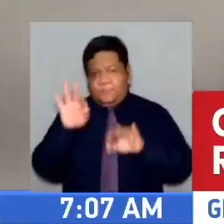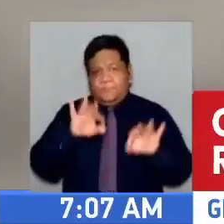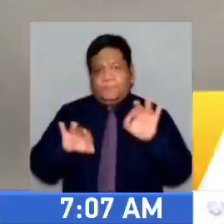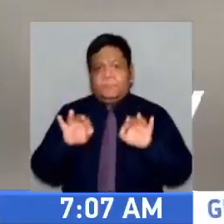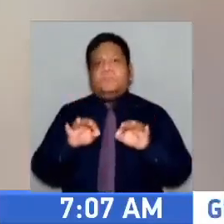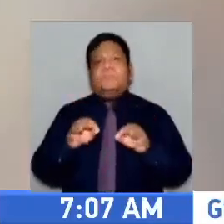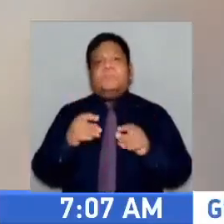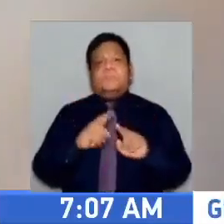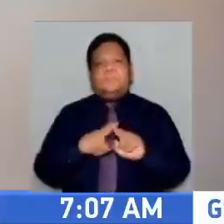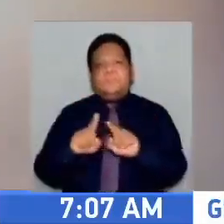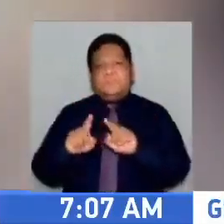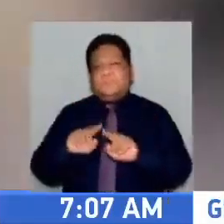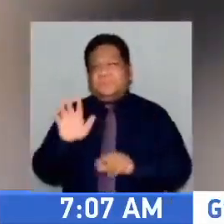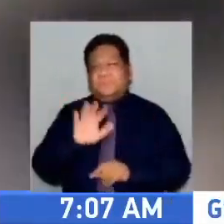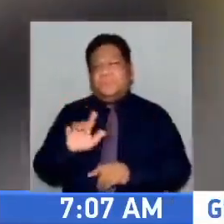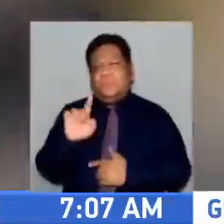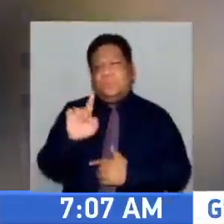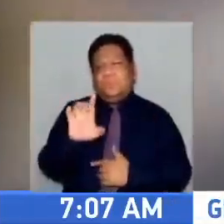100 nasawi.